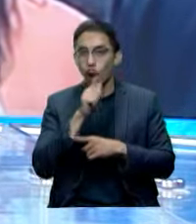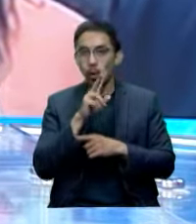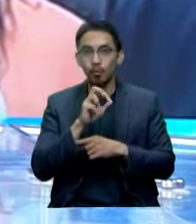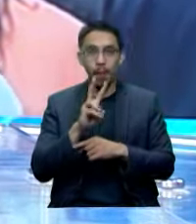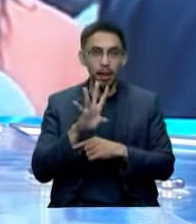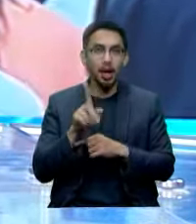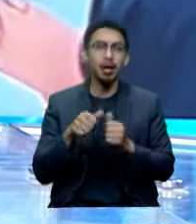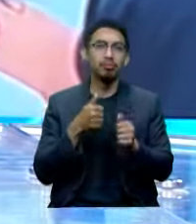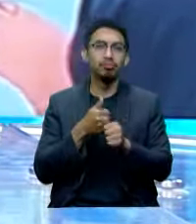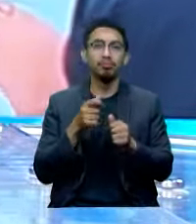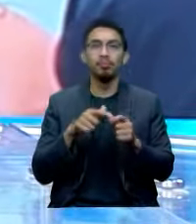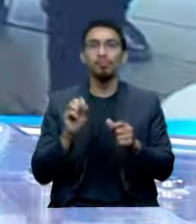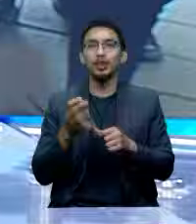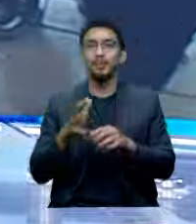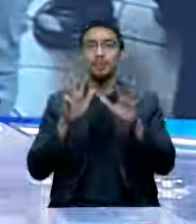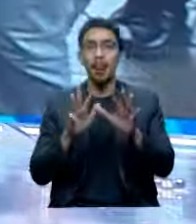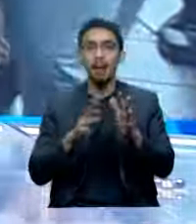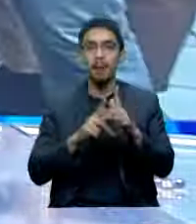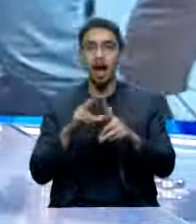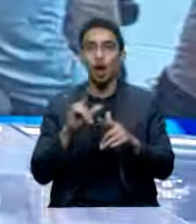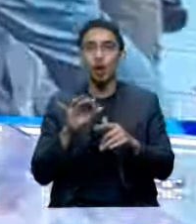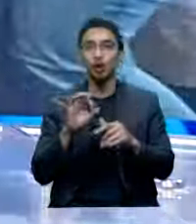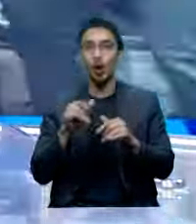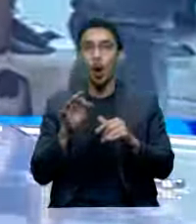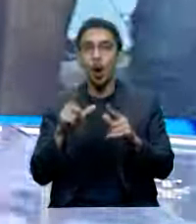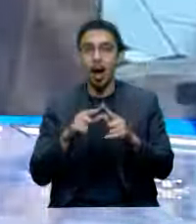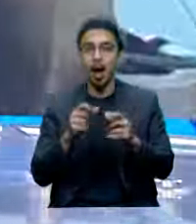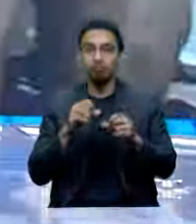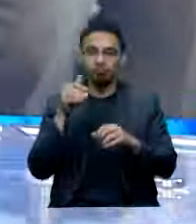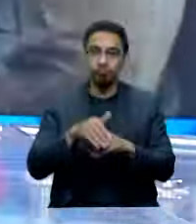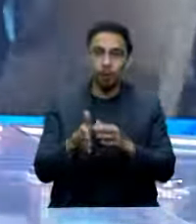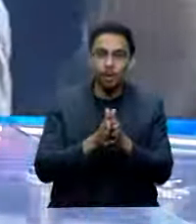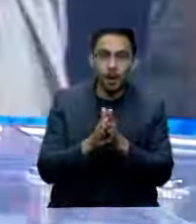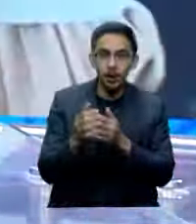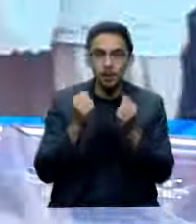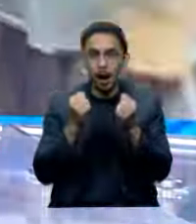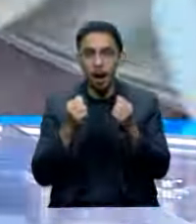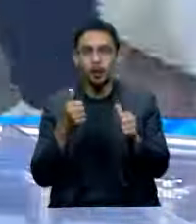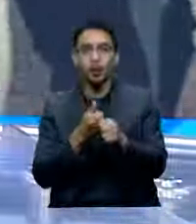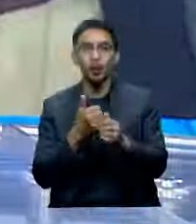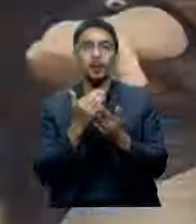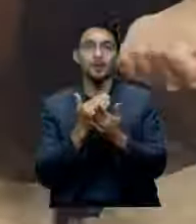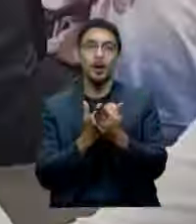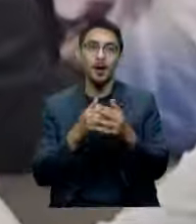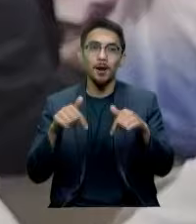Indonesian Idol season 9 marionjola juga menjadi motivasi dan semangat dalam mengikuti ajang